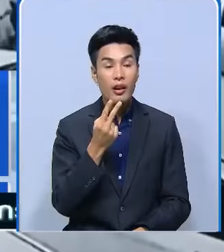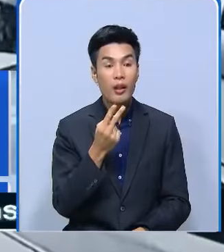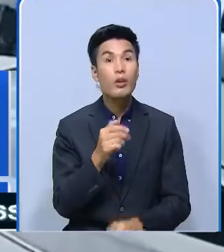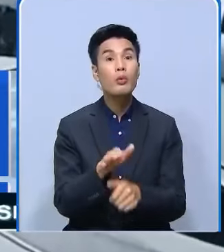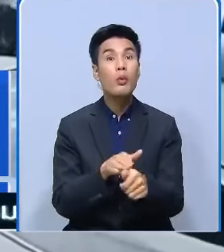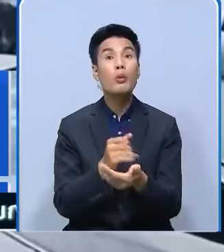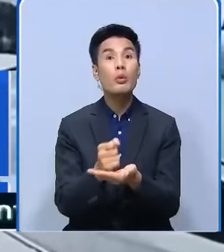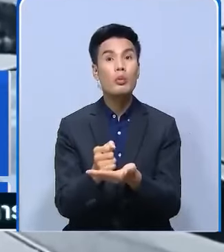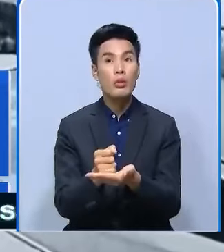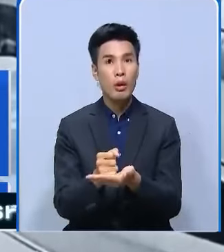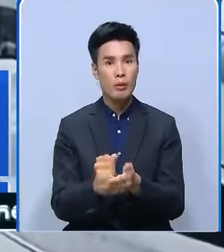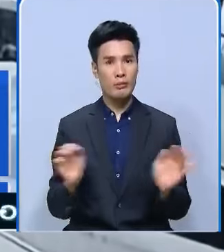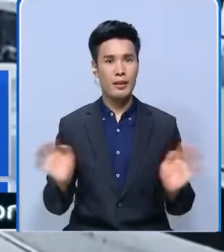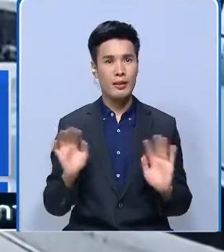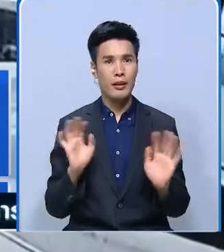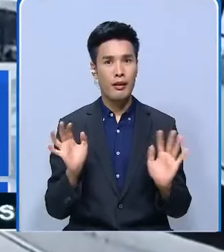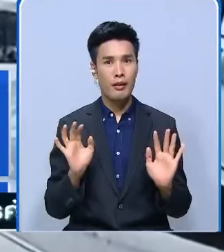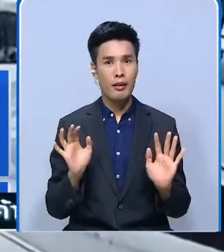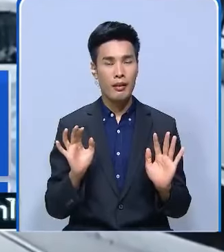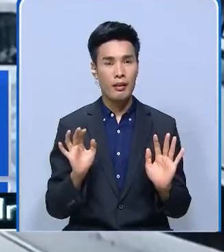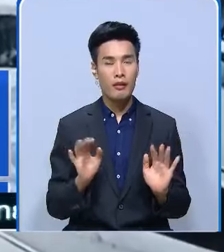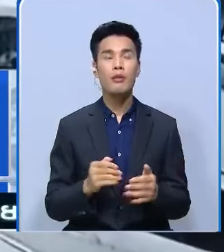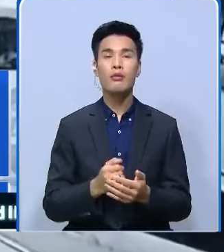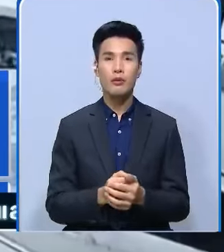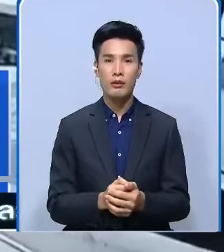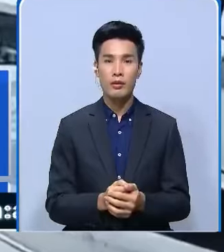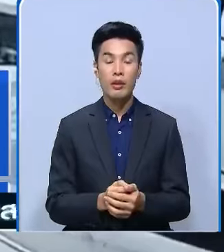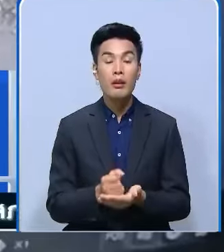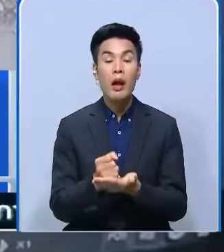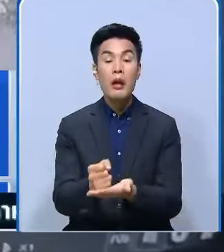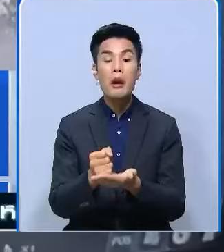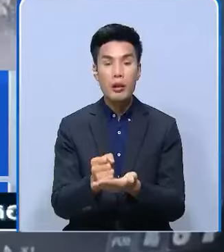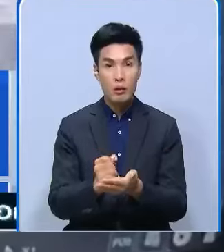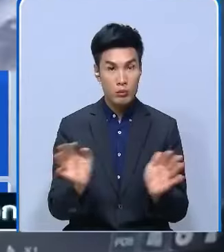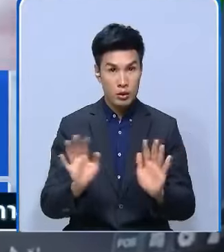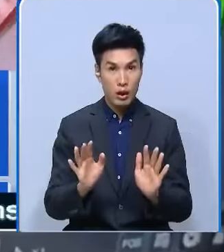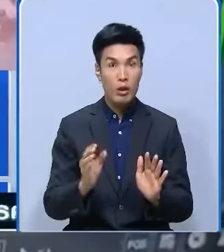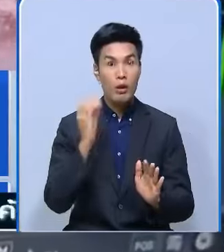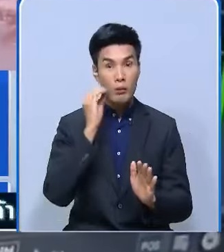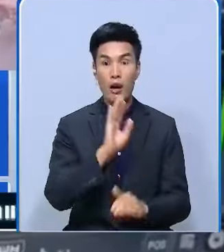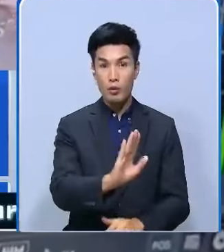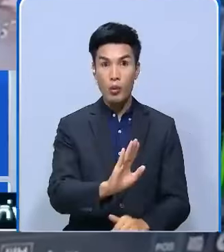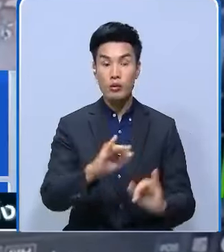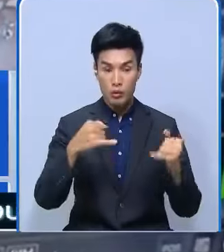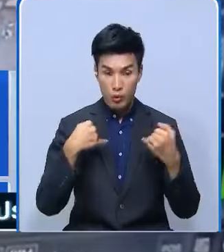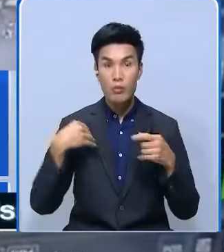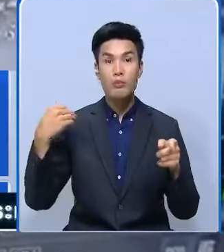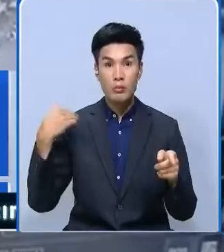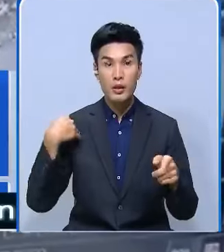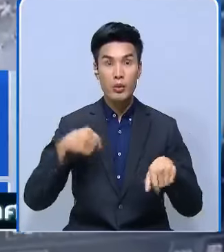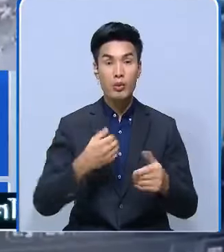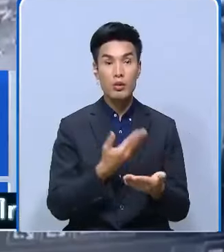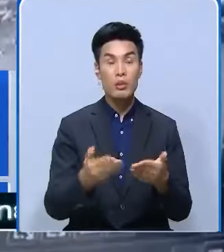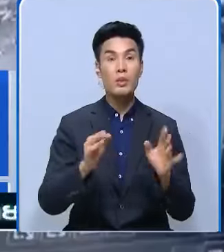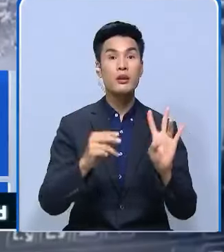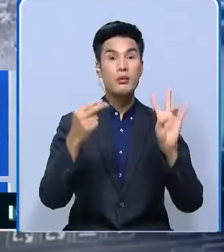รไง เอ้ยใช้คำพูดนี้เลยเหรอ มันไม่ใช่ไงสมมติเนี่ย ก็เอื้ออาทรกันละกันน่ะไม่ได้เหรอไม่ได้สิไปเอาของเขาผิดนะรถเขาตั้ง